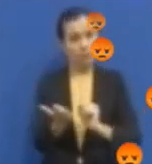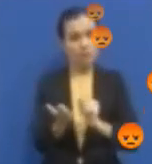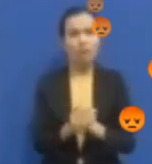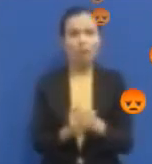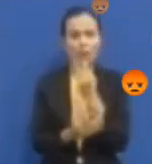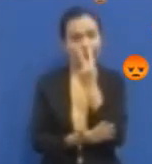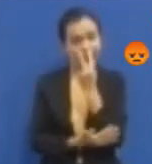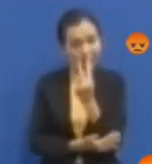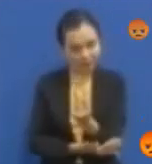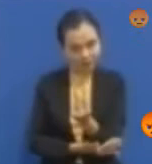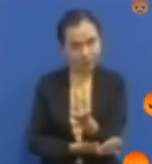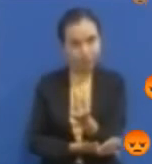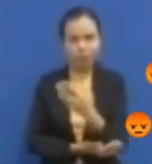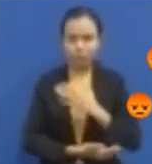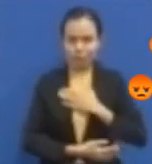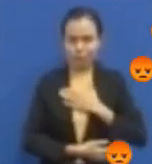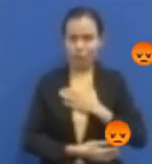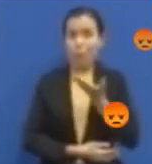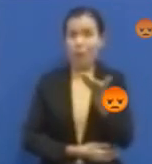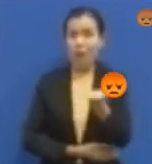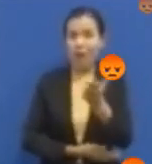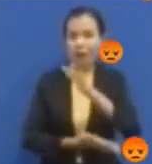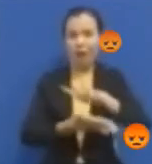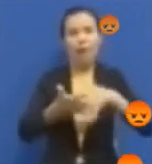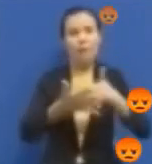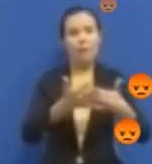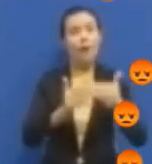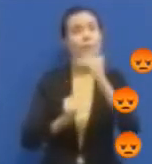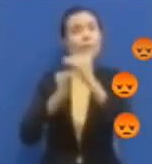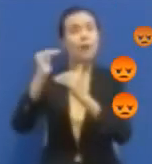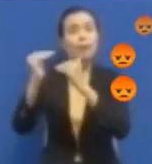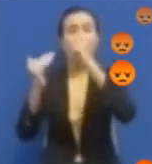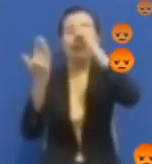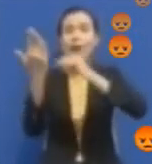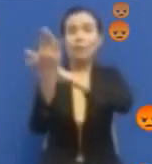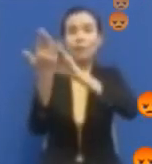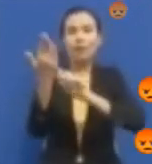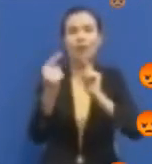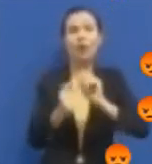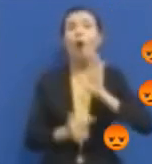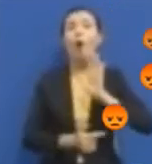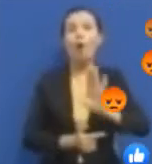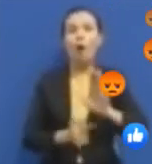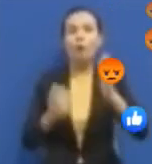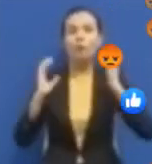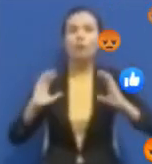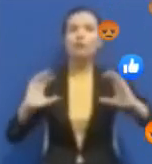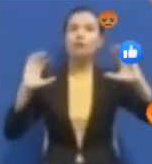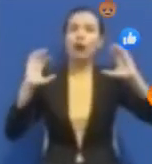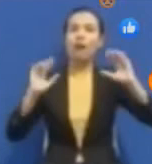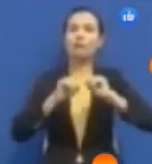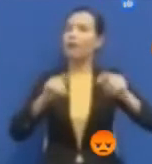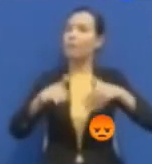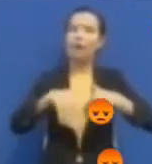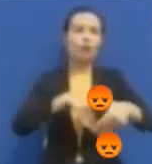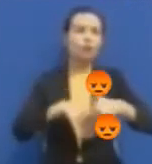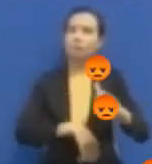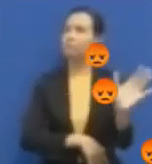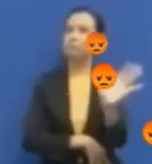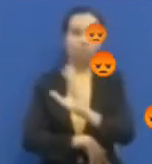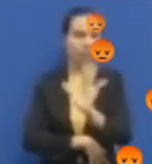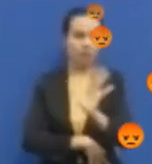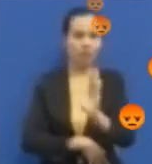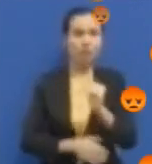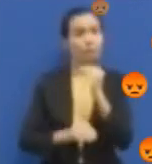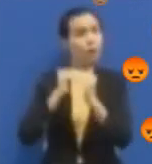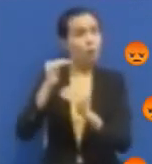ที่เราเห็นผมอยากจะขออนุญาตเรียกว่าเป็นแผนปฏิรูปประเทศของข้าราชการแต่ไม่ใช่ของประชาชนการปฏิรูปใดก็ตามจะ